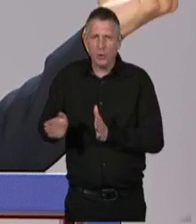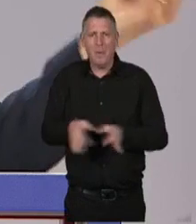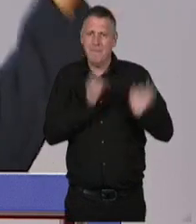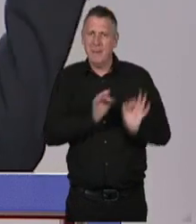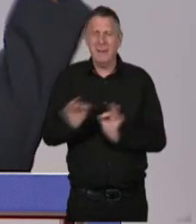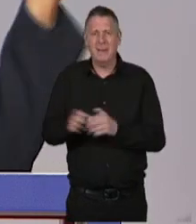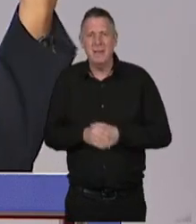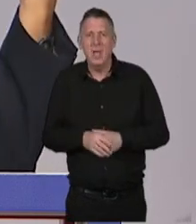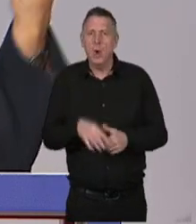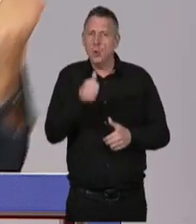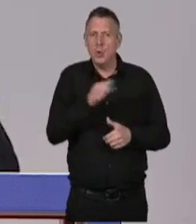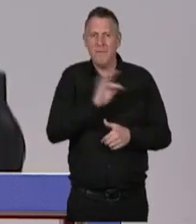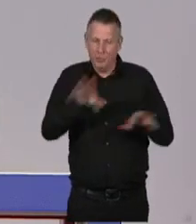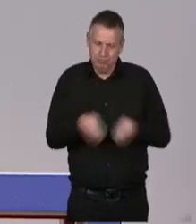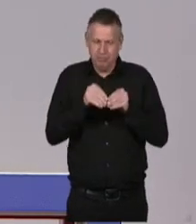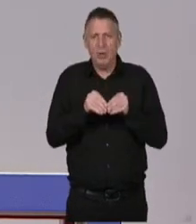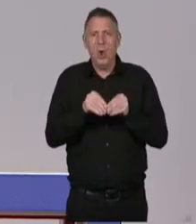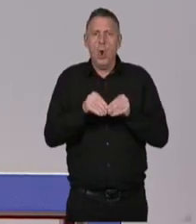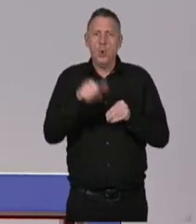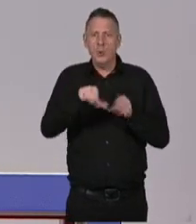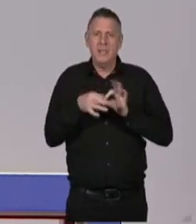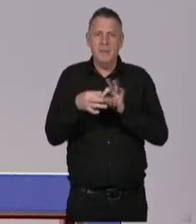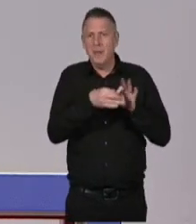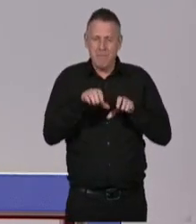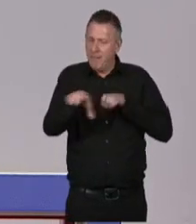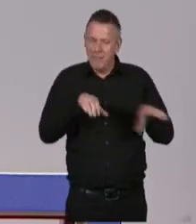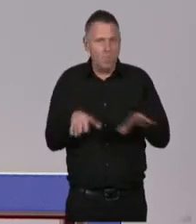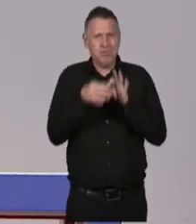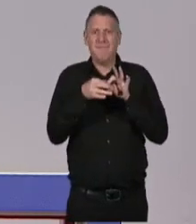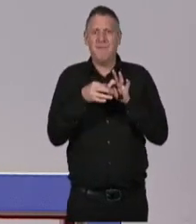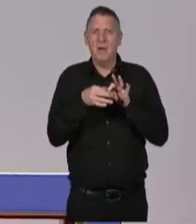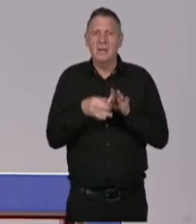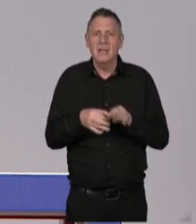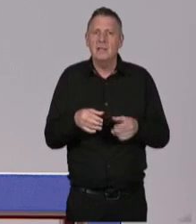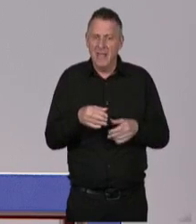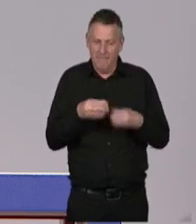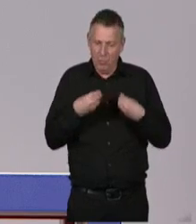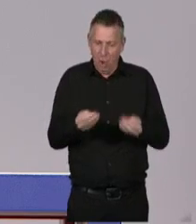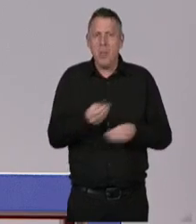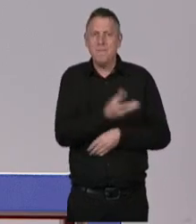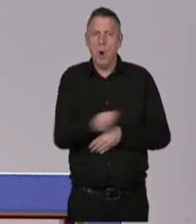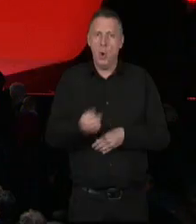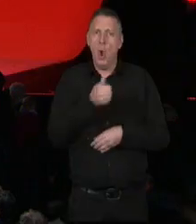France une et indivisible, nous devons leur donner le pouvoir de décider.